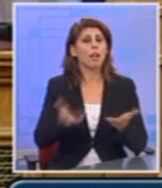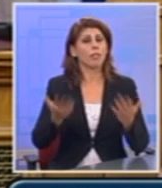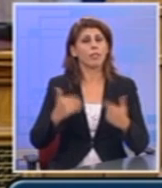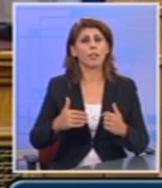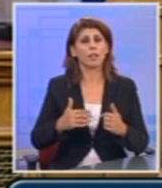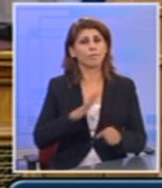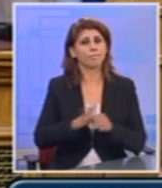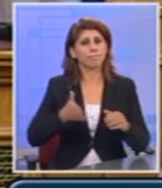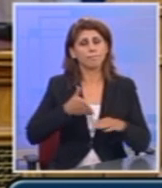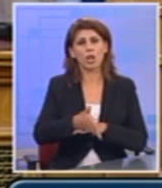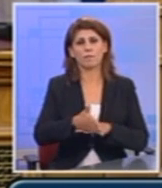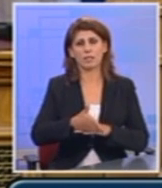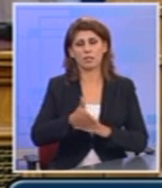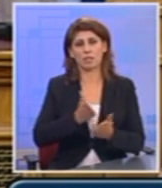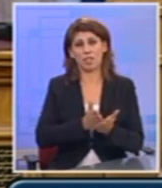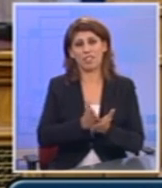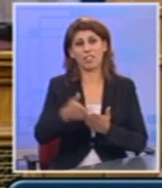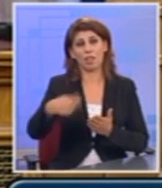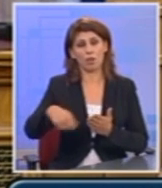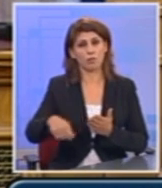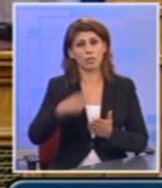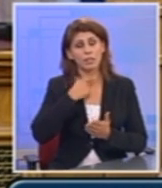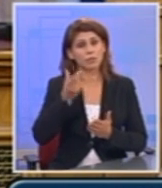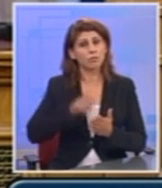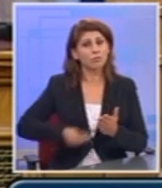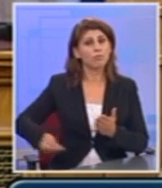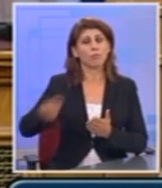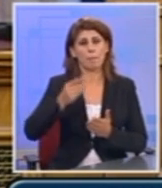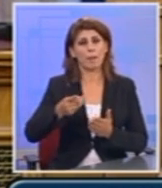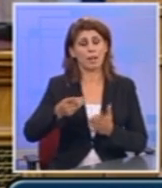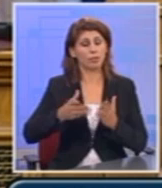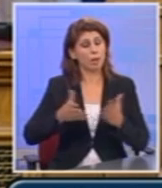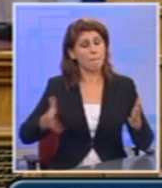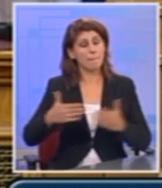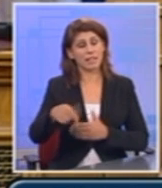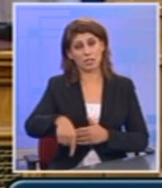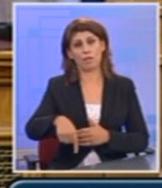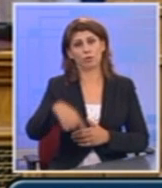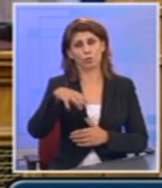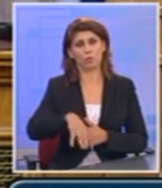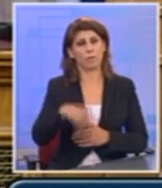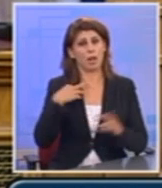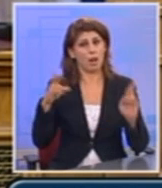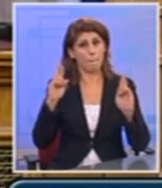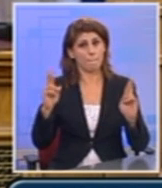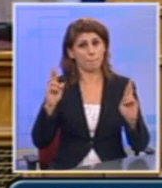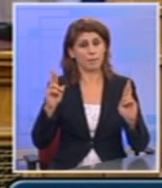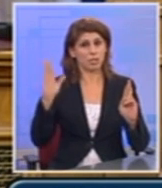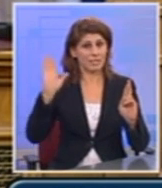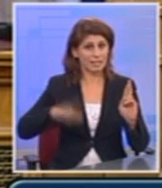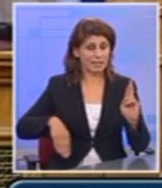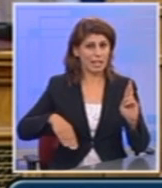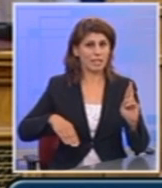πρόσβαση στη δικαιοσύνη χρειάζεται πολύ μεγαλύτερη επέκταση σε αυτό το κομμάτι θα υπάρχει ελπίζω στην τελική